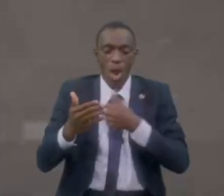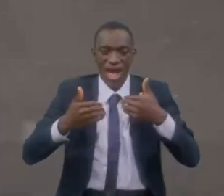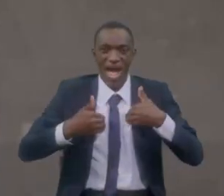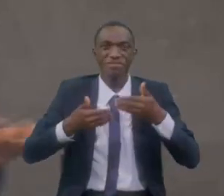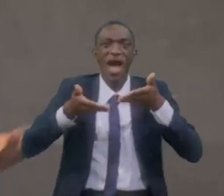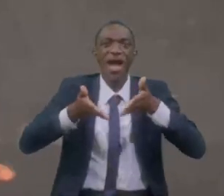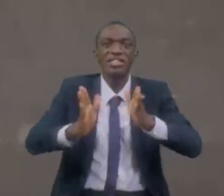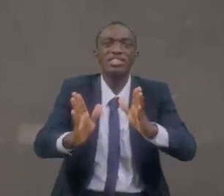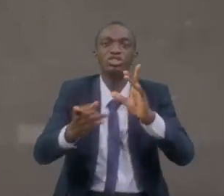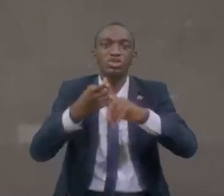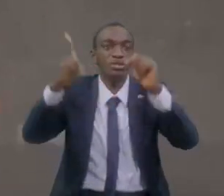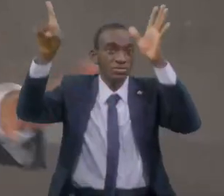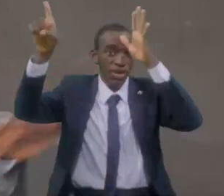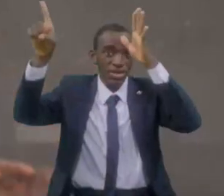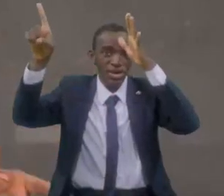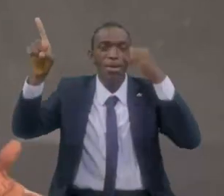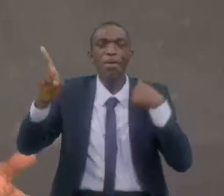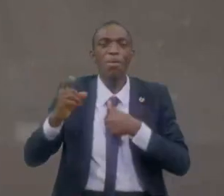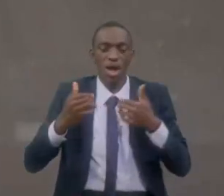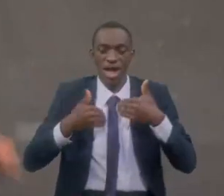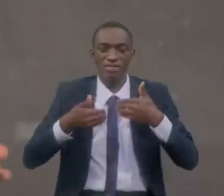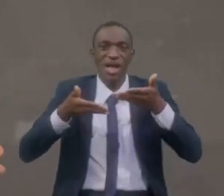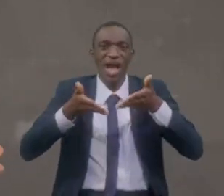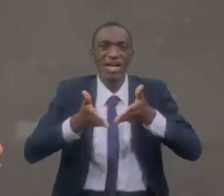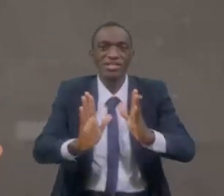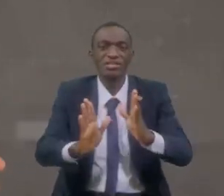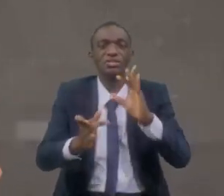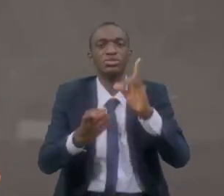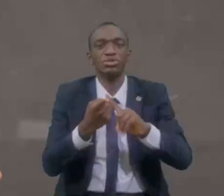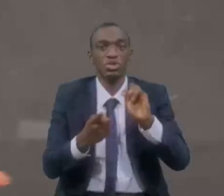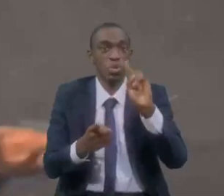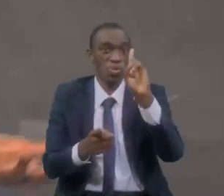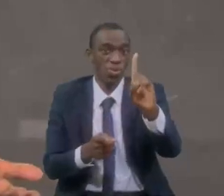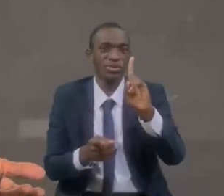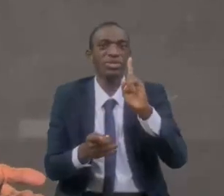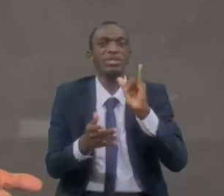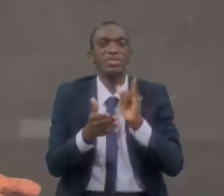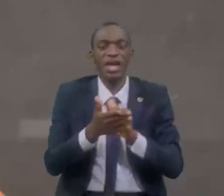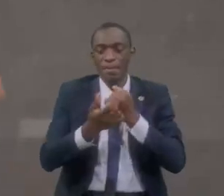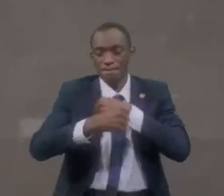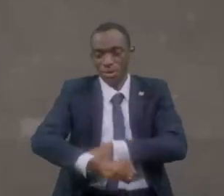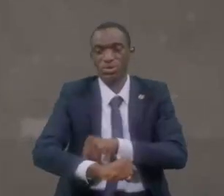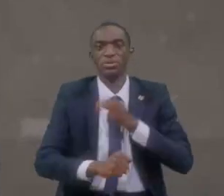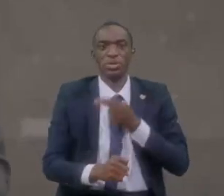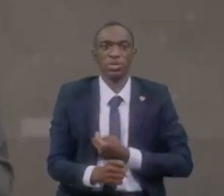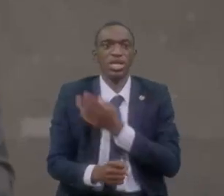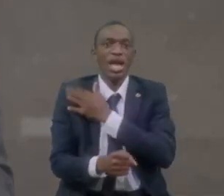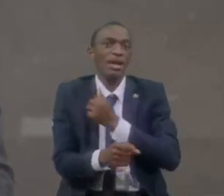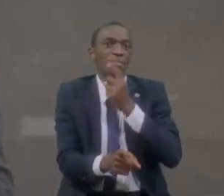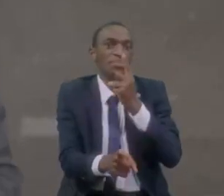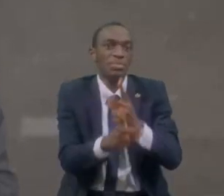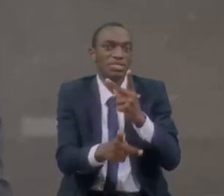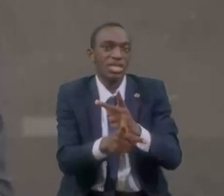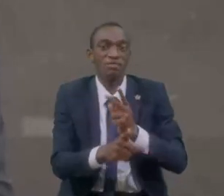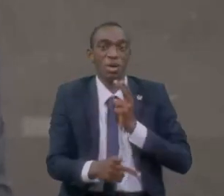à cette grâce, nous avons accès au Père, accès à celui qui nous protège et nous